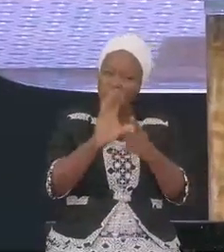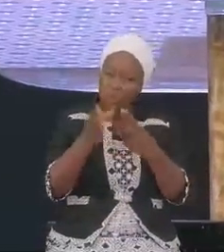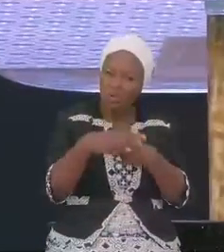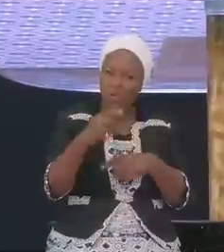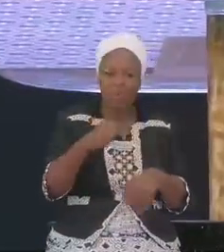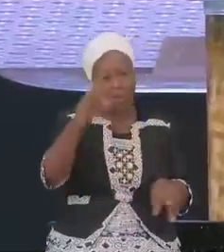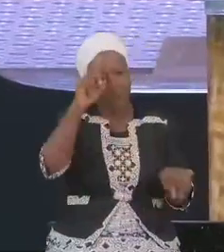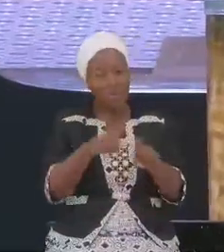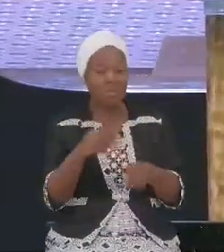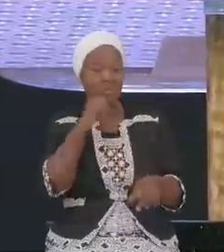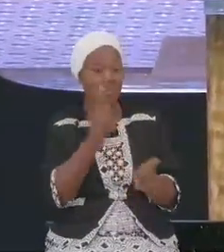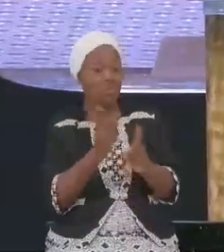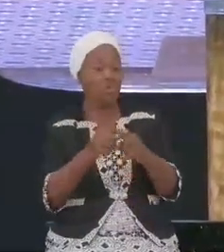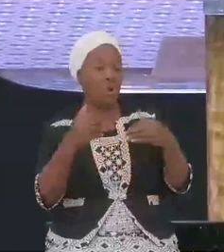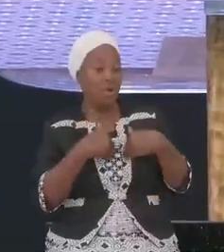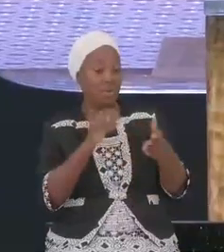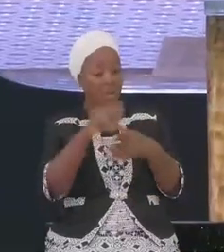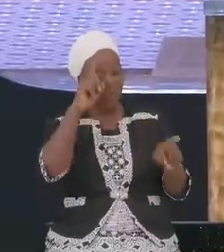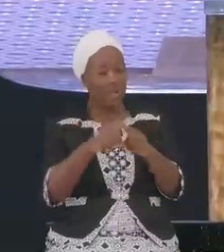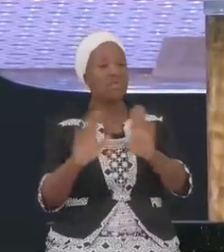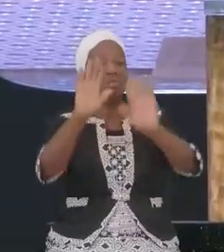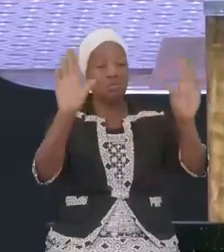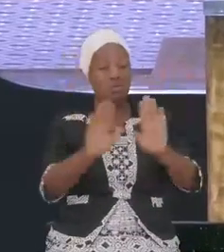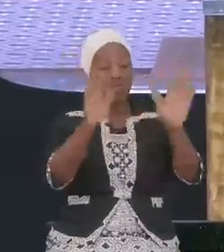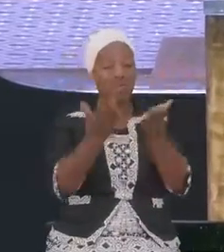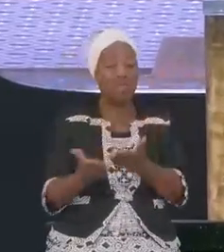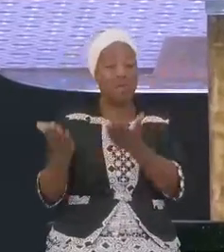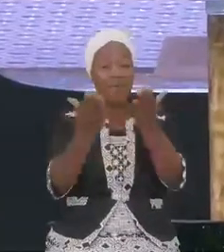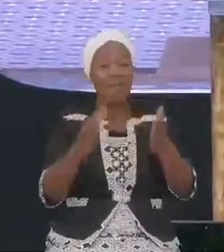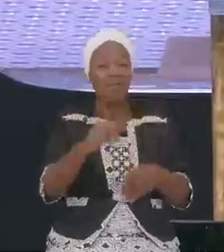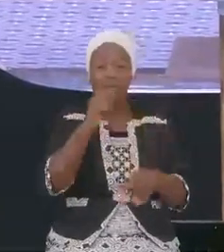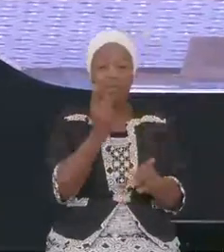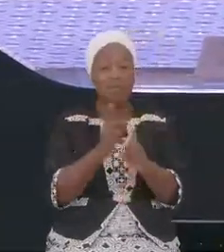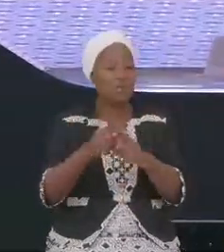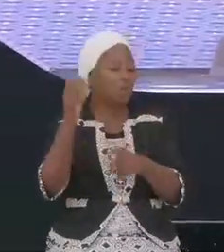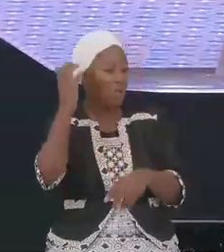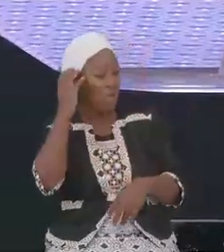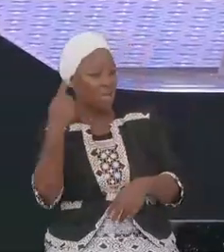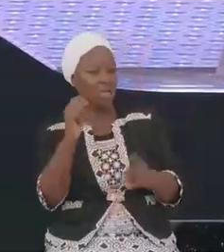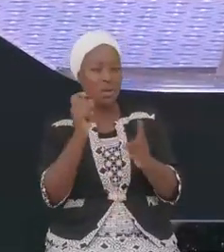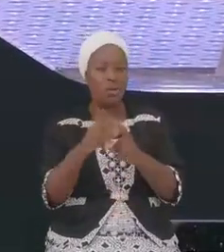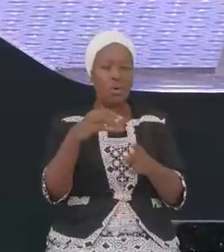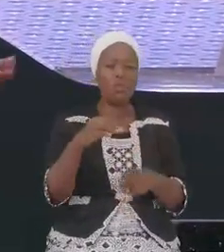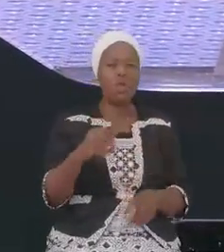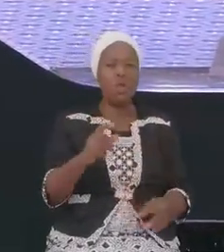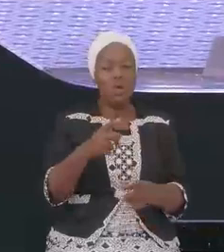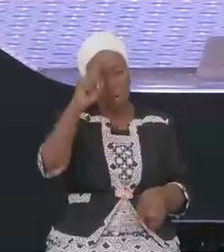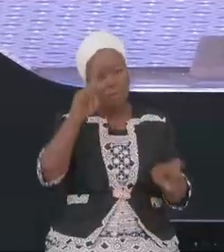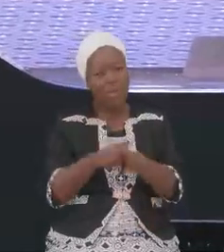une condition de l'alliance. Ce n'est pas seulement avoir le culte du mois d'alliance et puis